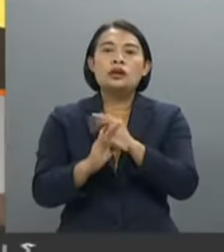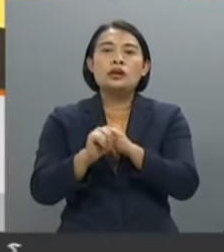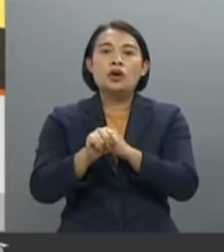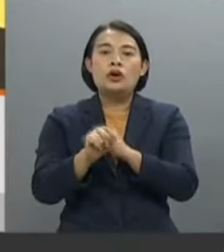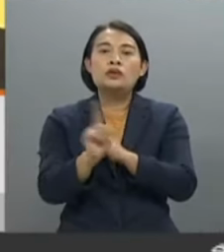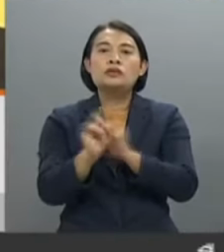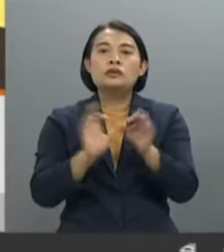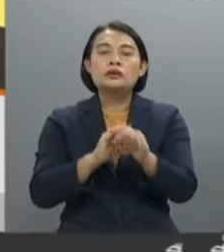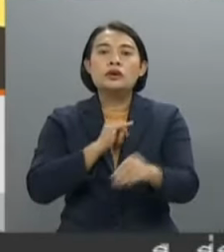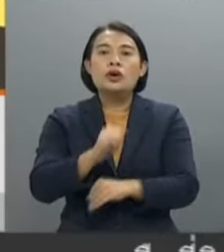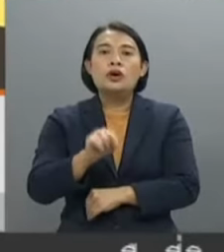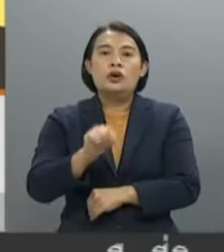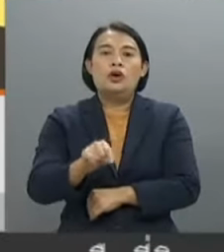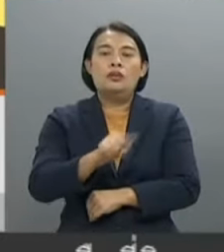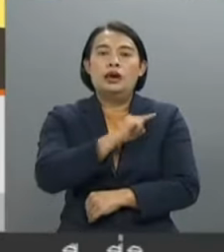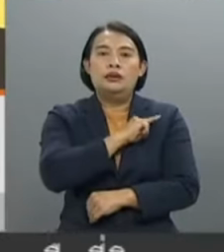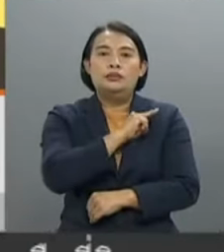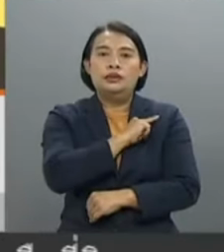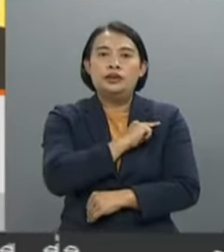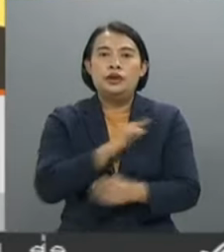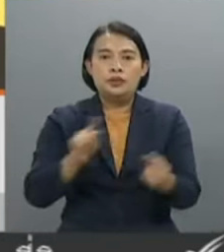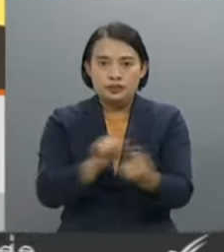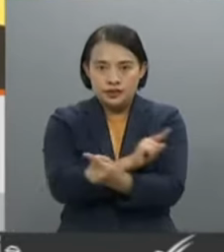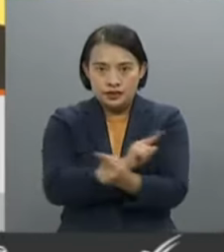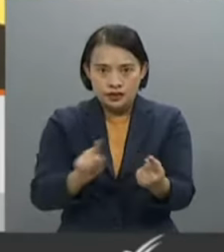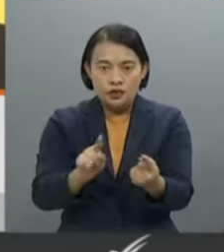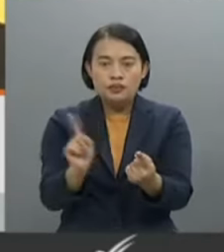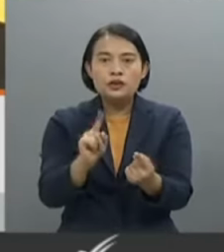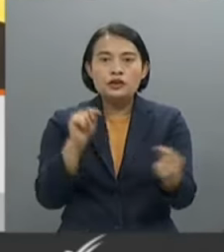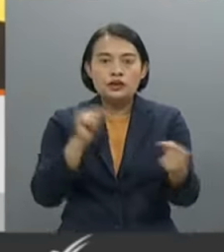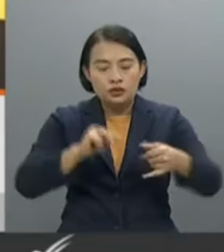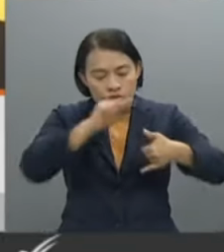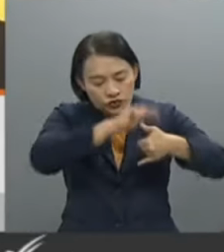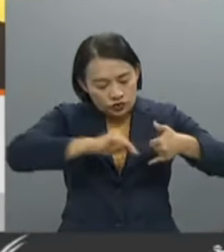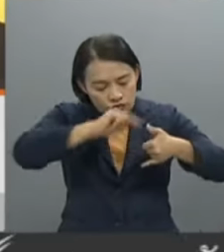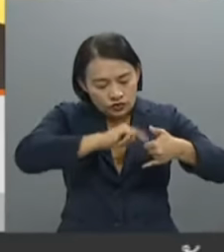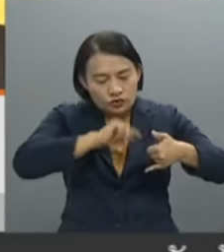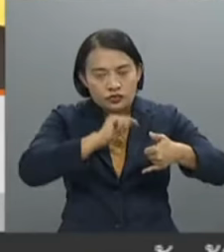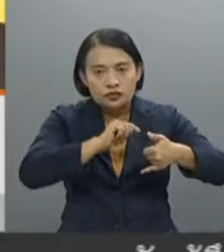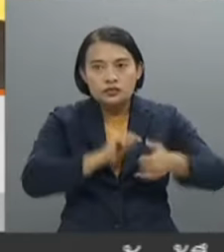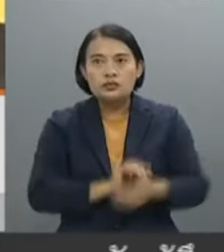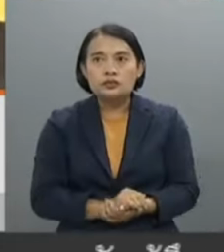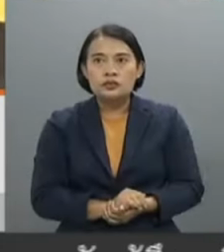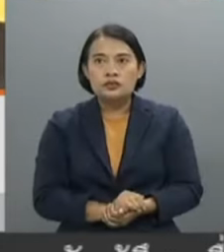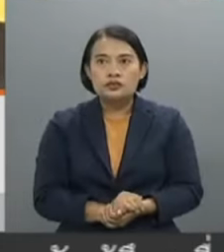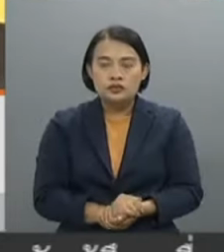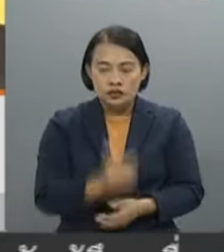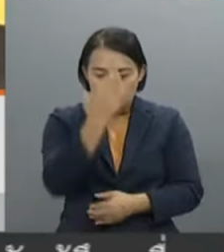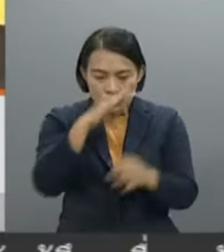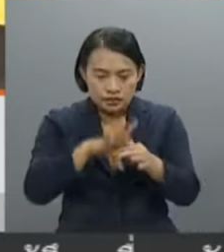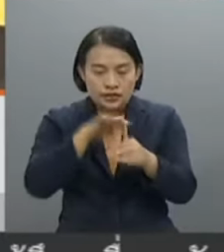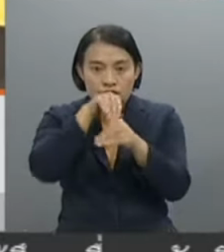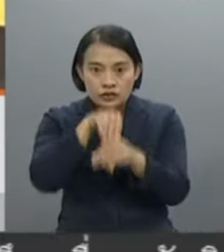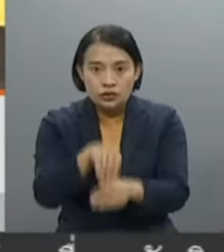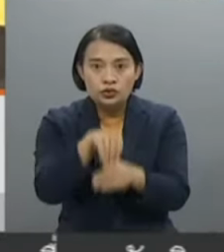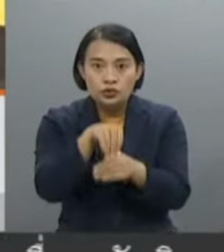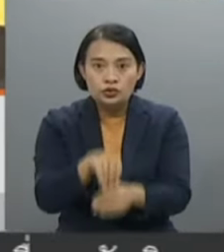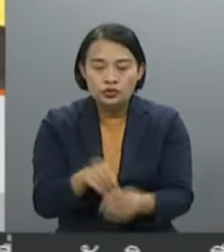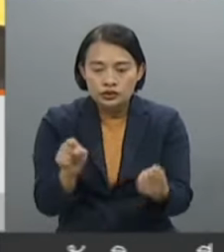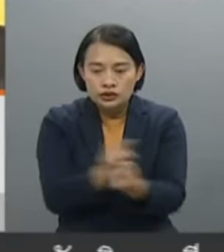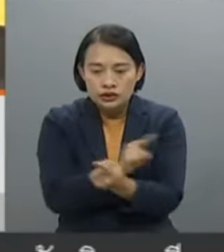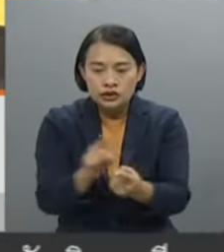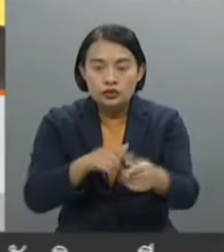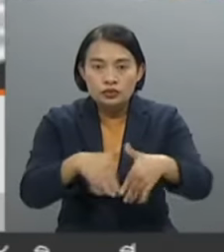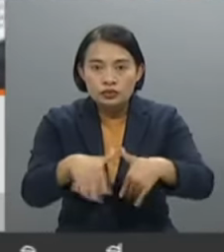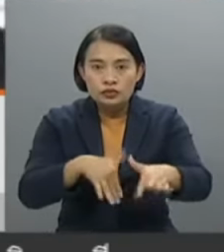ความรับผิดชอบต่อสังคมด้วยการมาตรวจหาเชื้อโควิดค่ะเพราะว่าพวกเขายังคงต้องใช้ชีวิตอยู่ในสังคมอยู่ค่ะขณะเดียวกันค่ะภาพรว